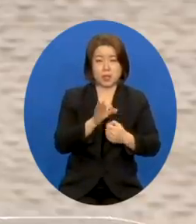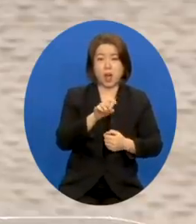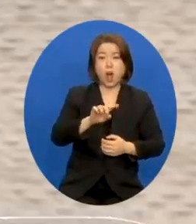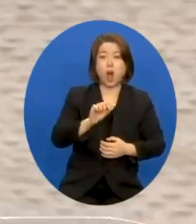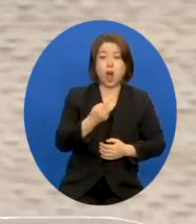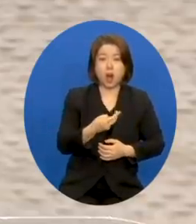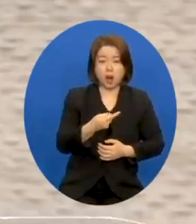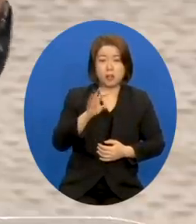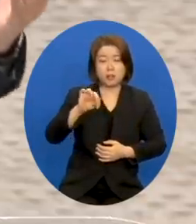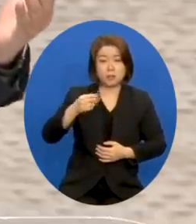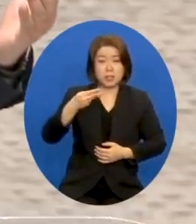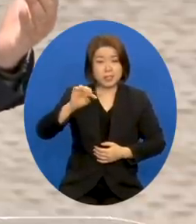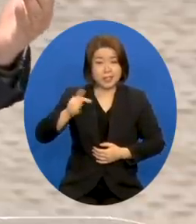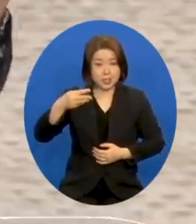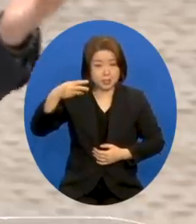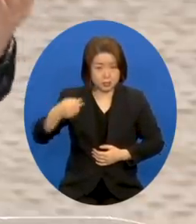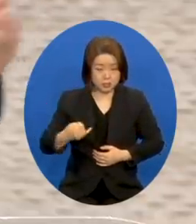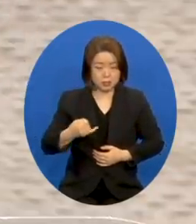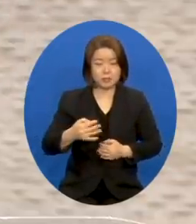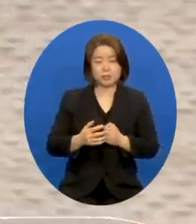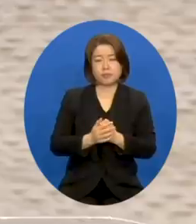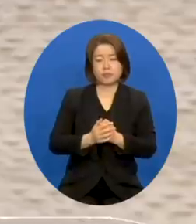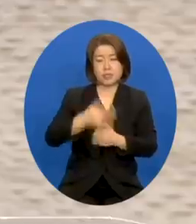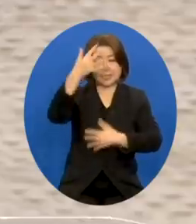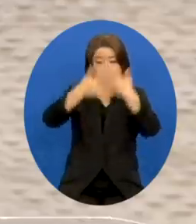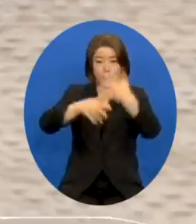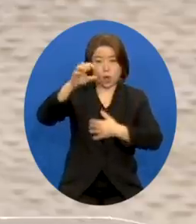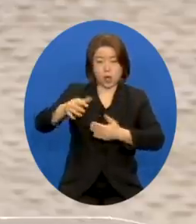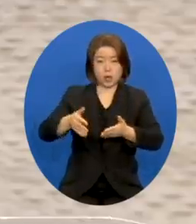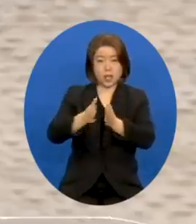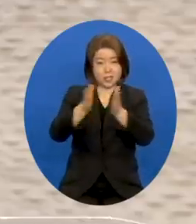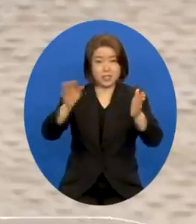Unplanned라는, 지금 개봉관에 개봉되어져 있습니다.